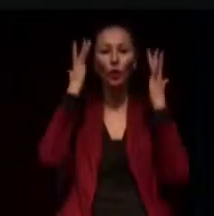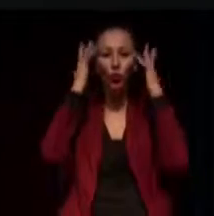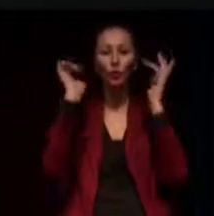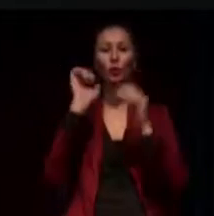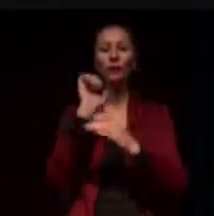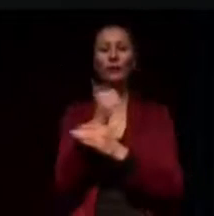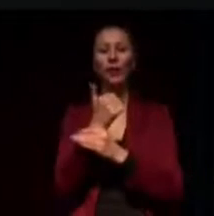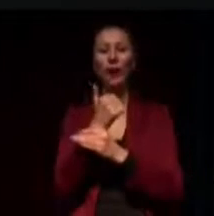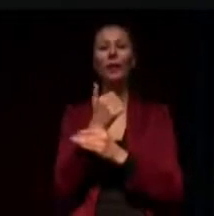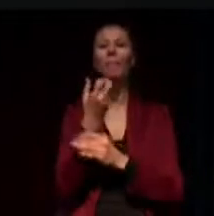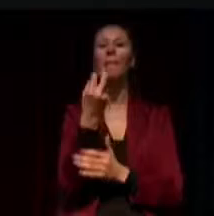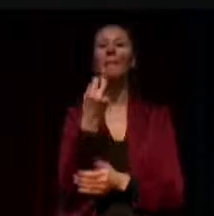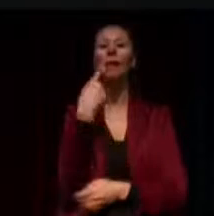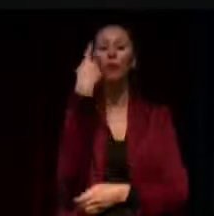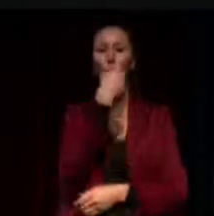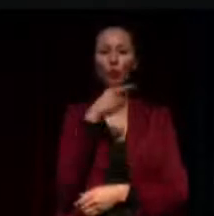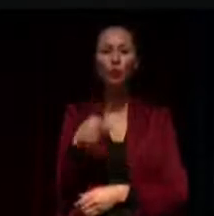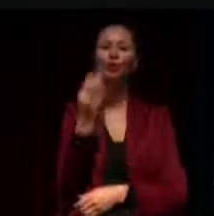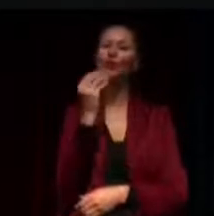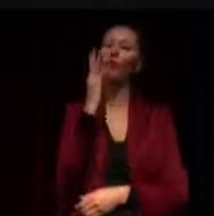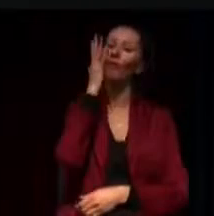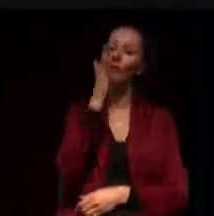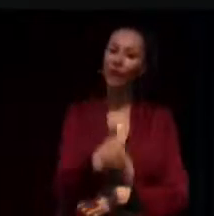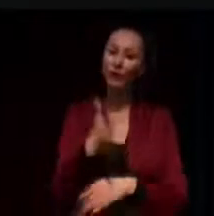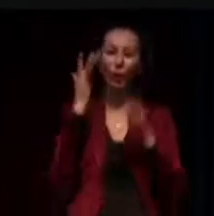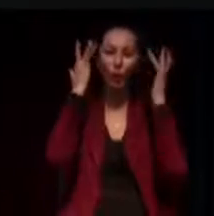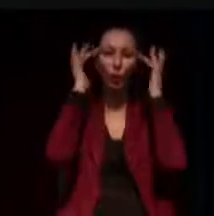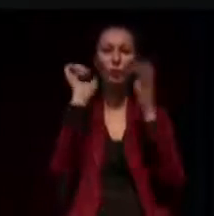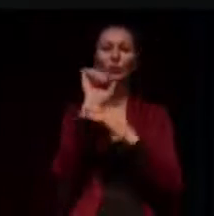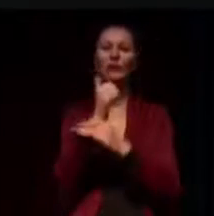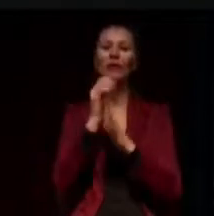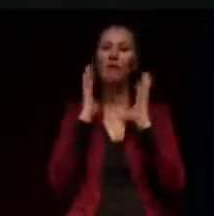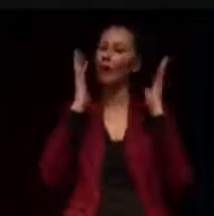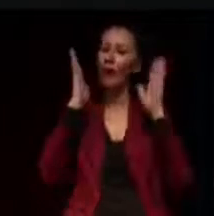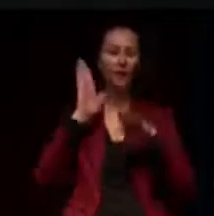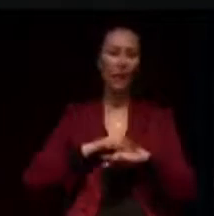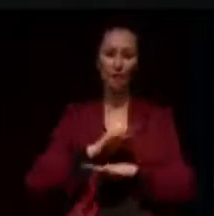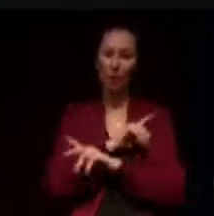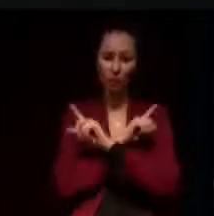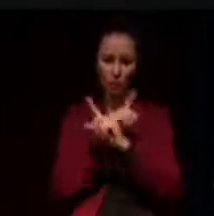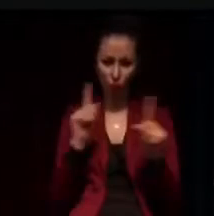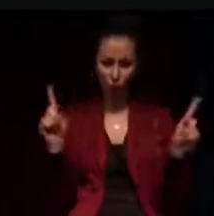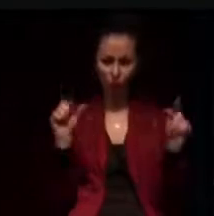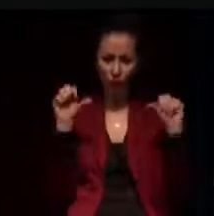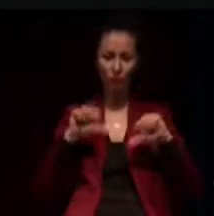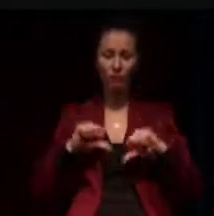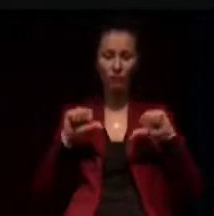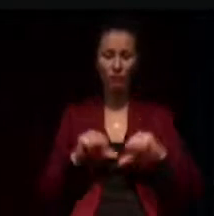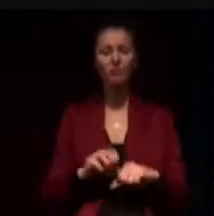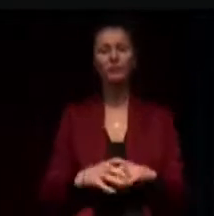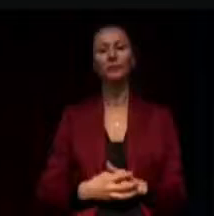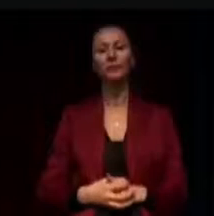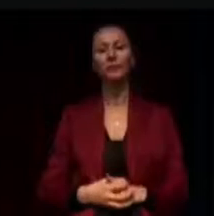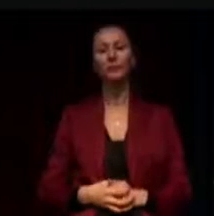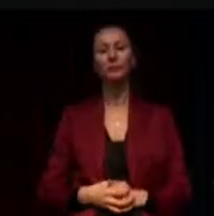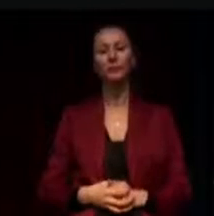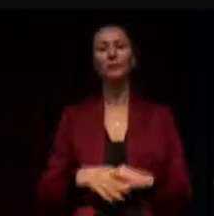bir sıkıntımız var. Pandemi dolayısıyla zaten çok fazla kültür sanat faaliyeti yapamıyoruz. İstesek de onları söylemiş olalım.